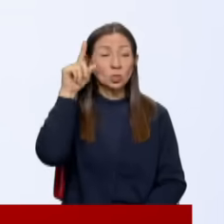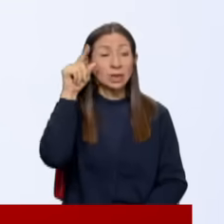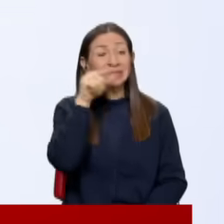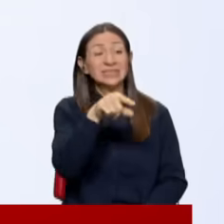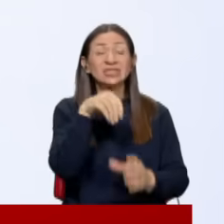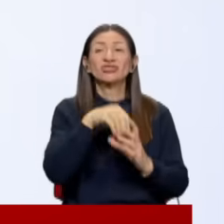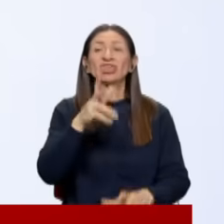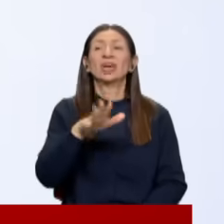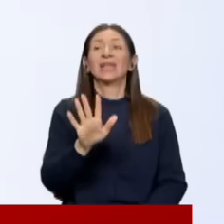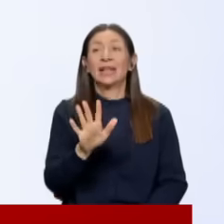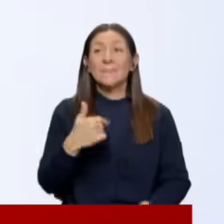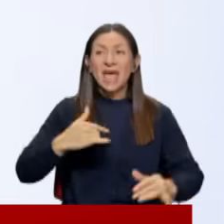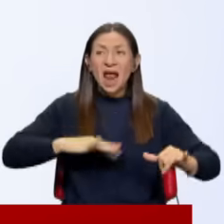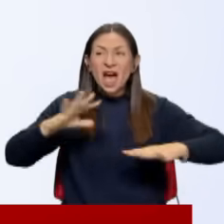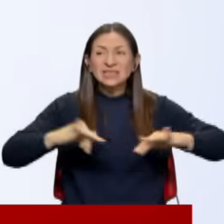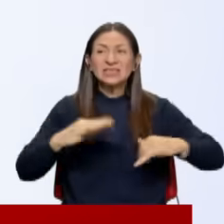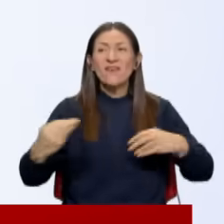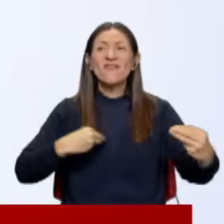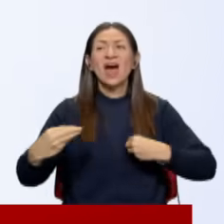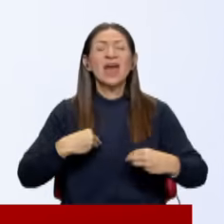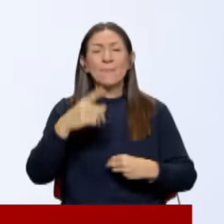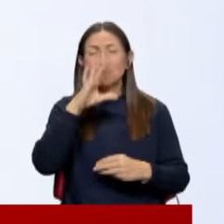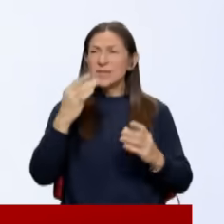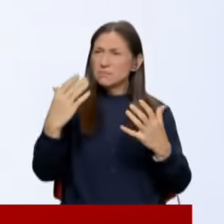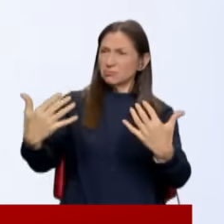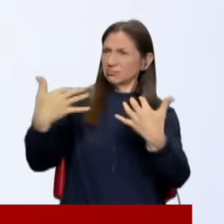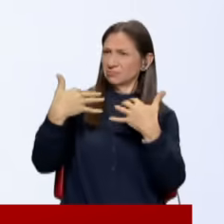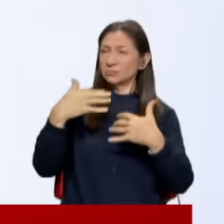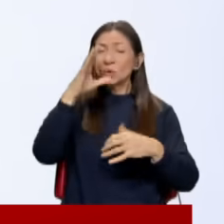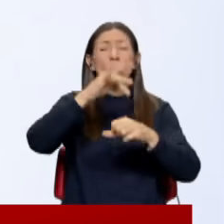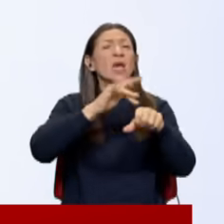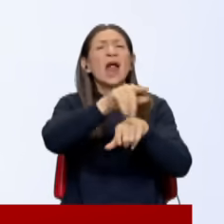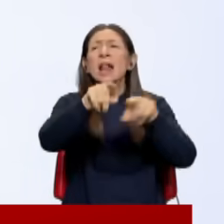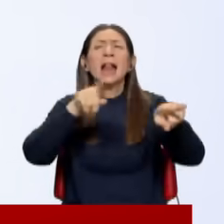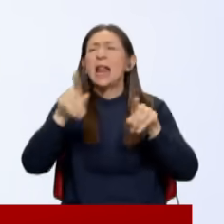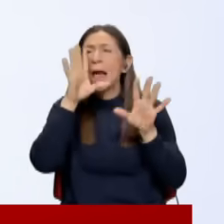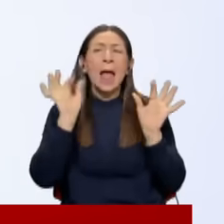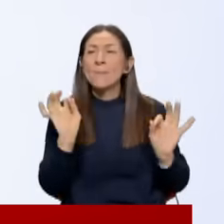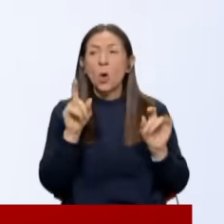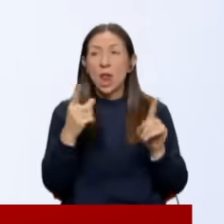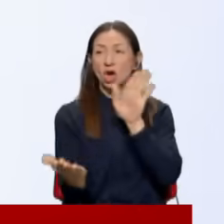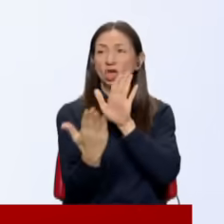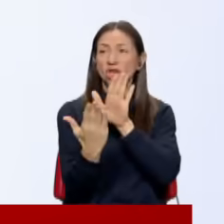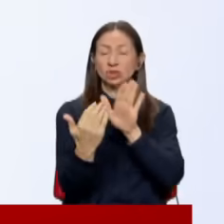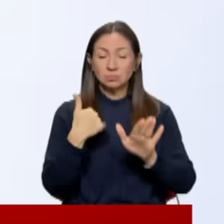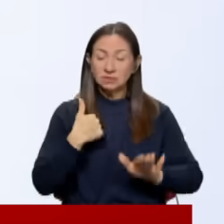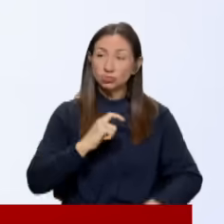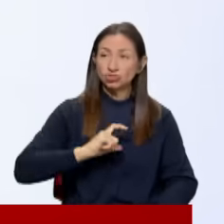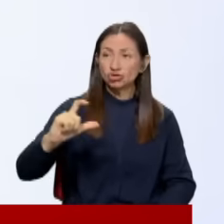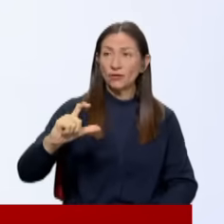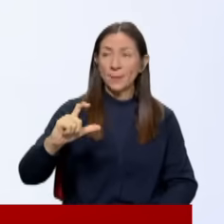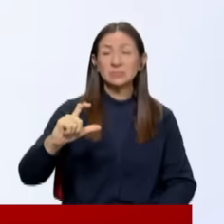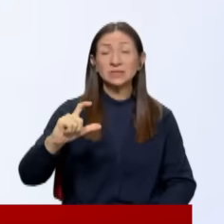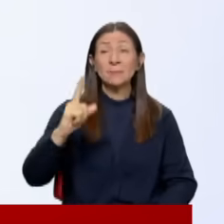için geçerli değil. Bizi rahatsız eden, bize saldıran hangi ülke olursa olsun onlara karşı bizim